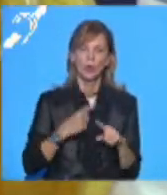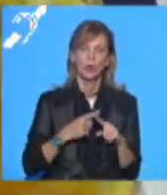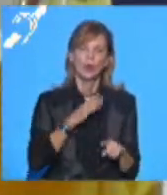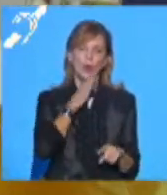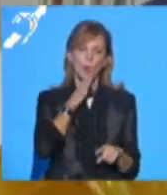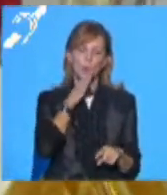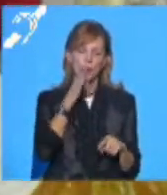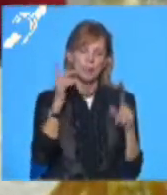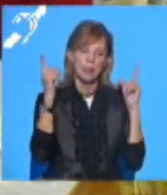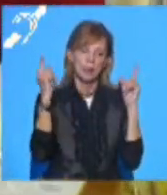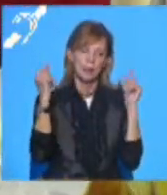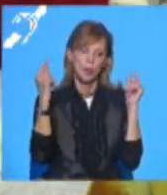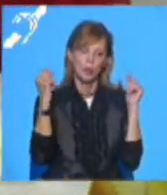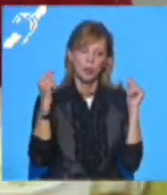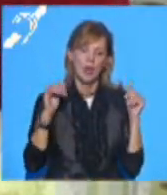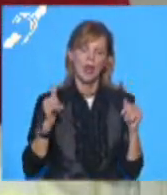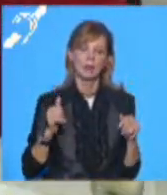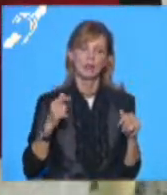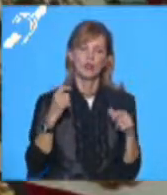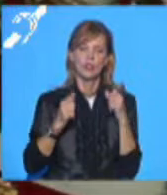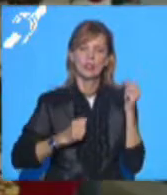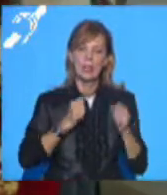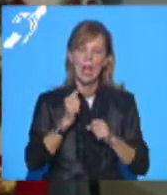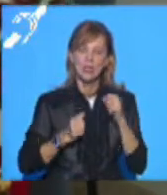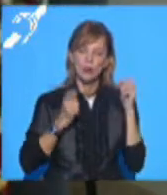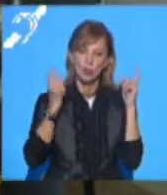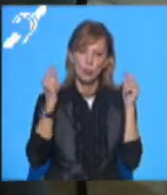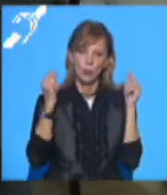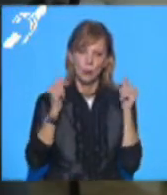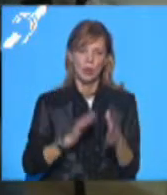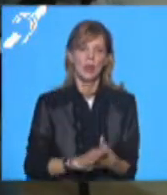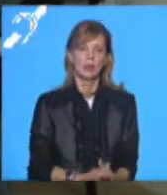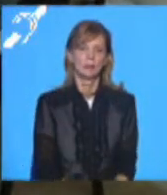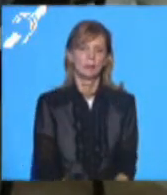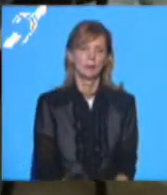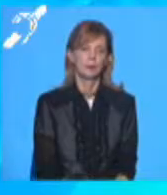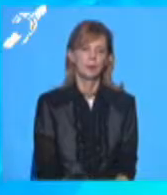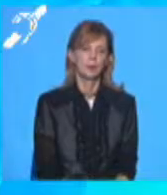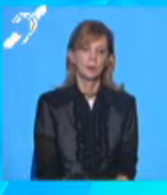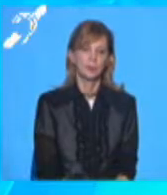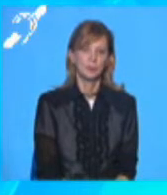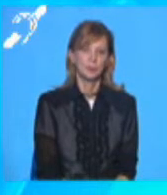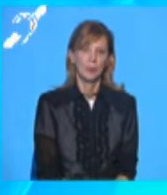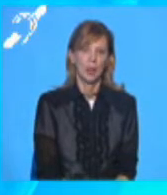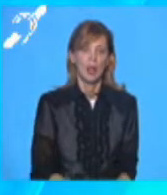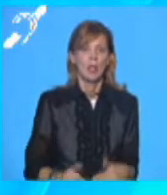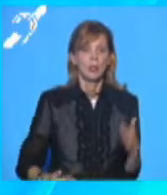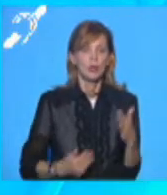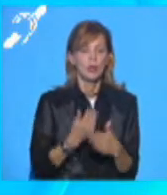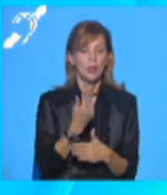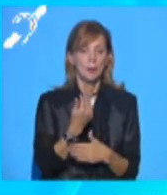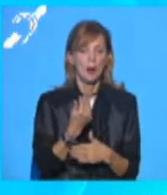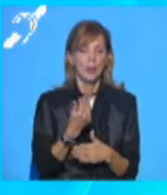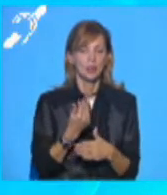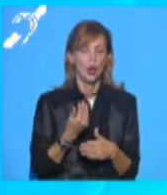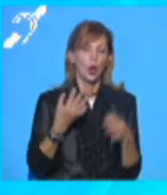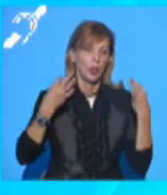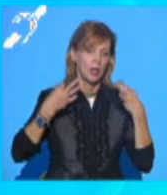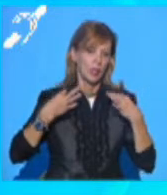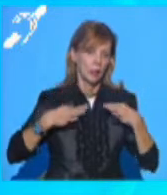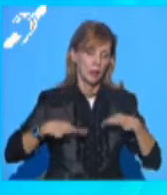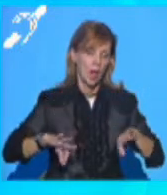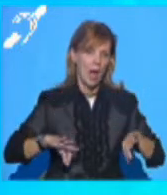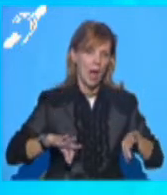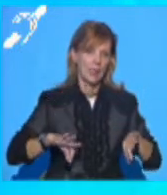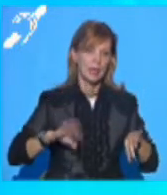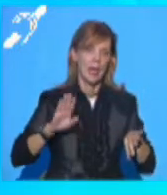muzică tradițională și dansuri populare ale comunităților sârbești. Cele mai noi colecții ale unor designeri români